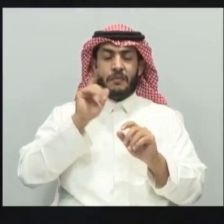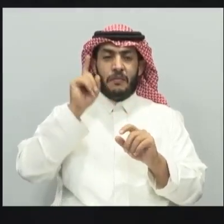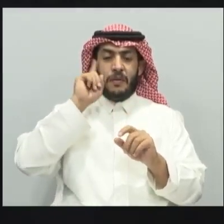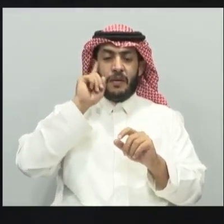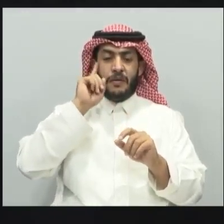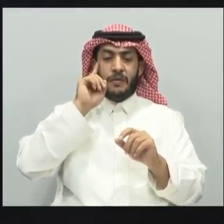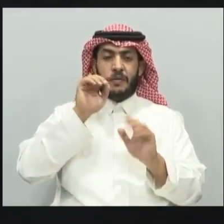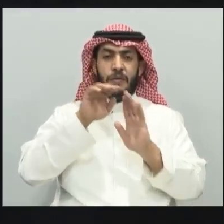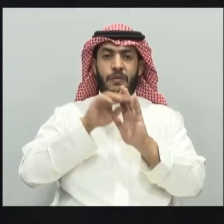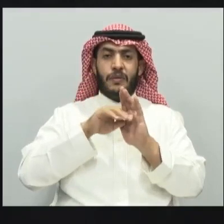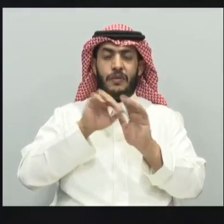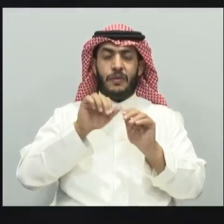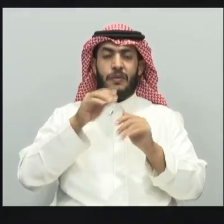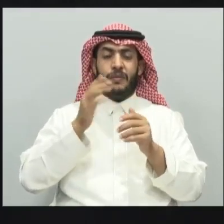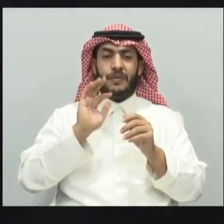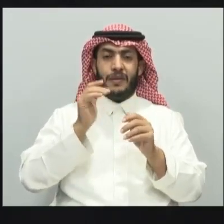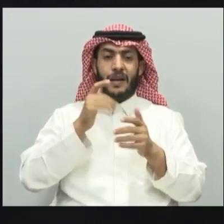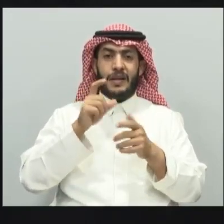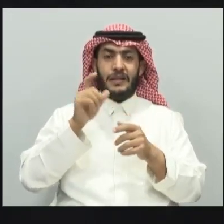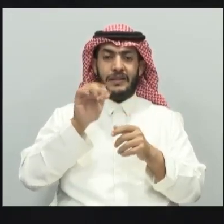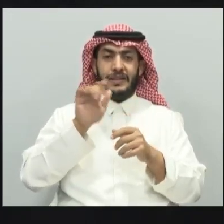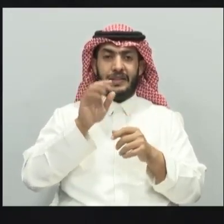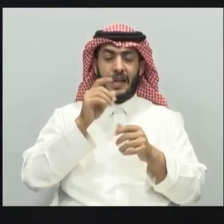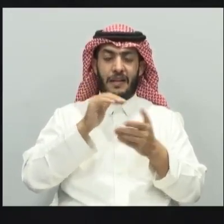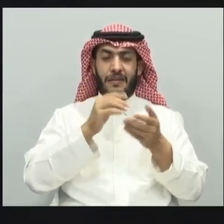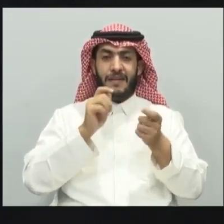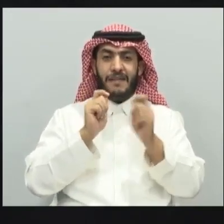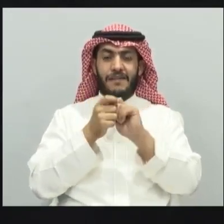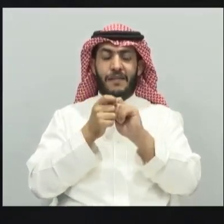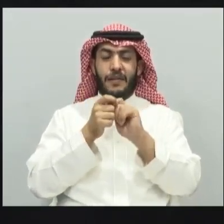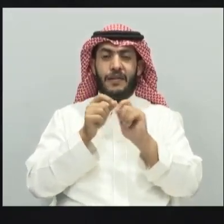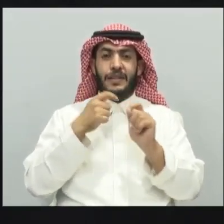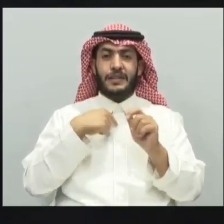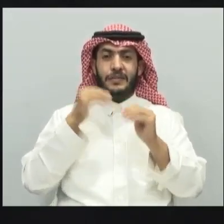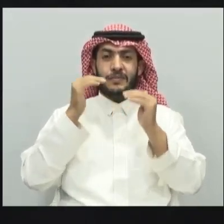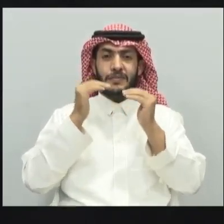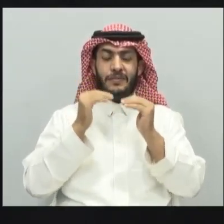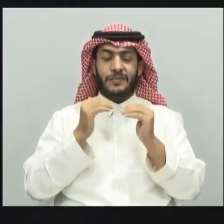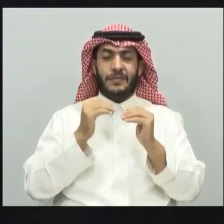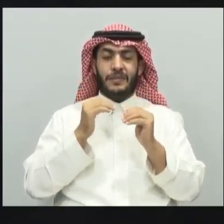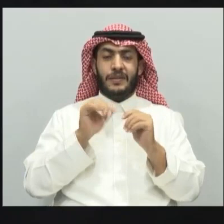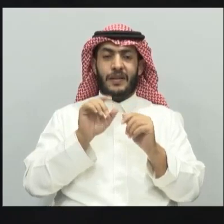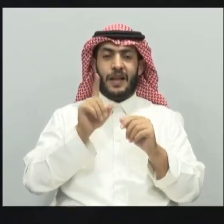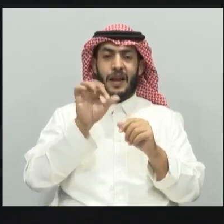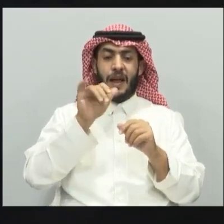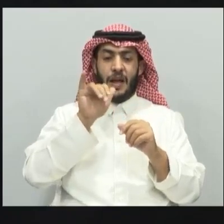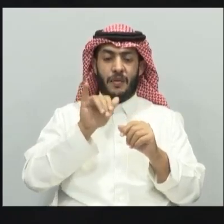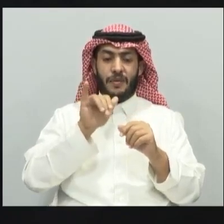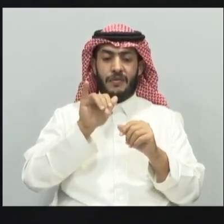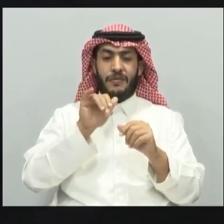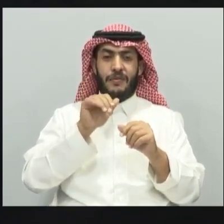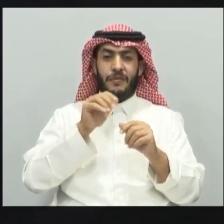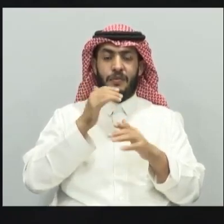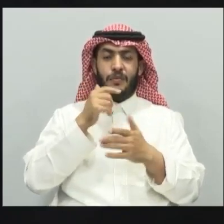او هي من وضع من فوقه في الاسناد فيذكرون عبارات محتمله في الراوي